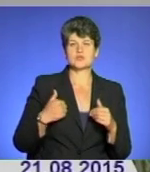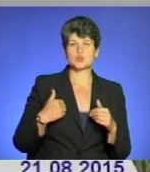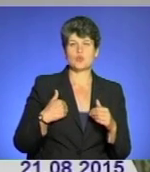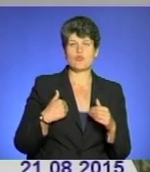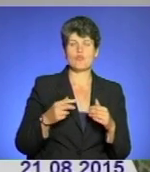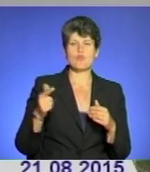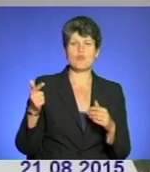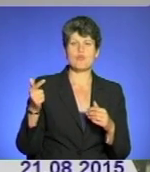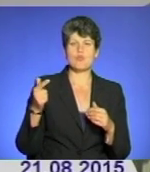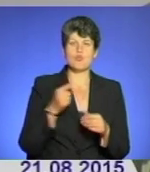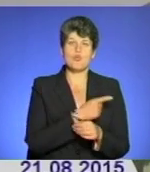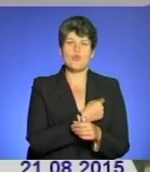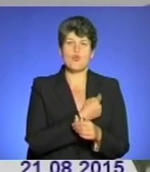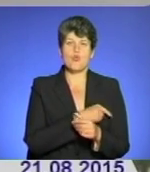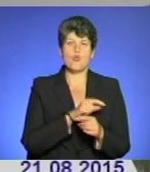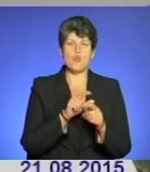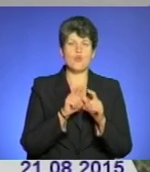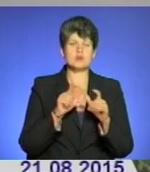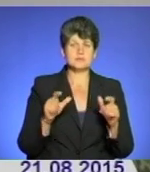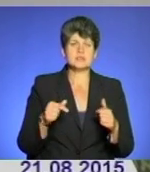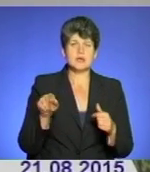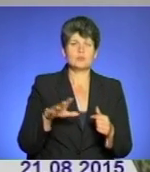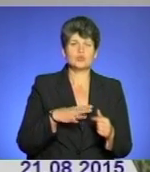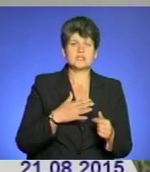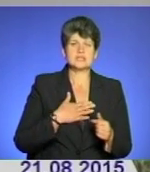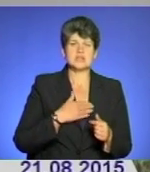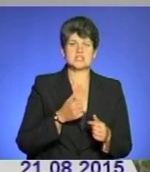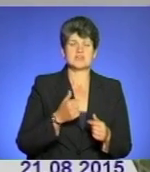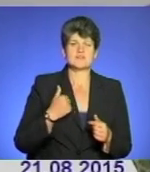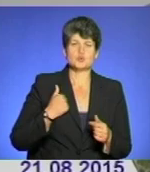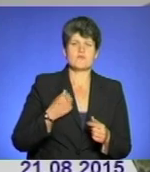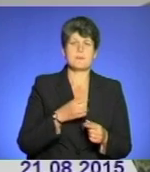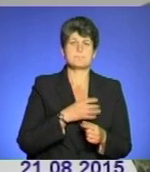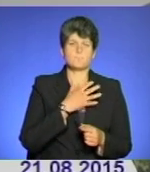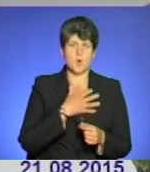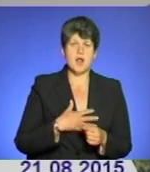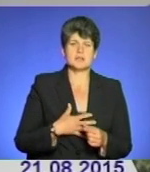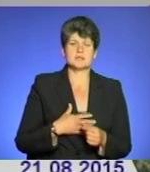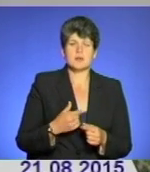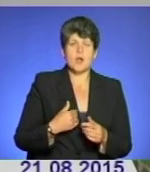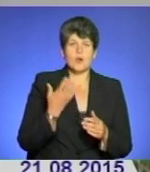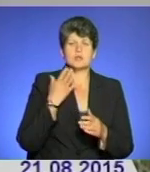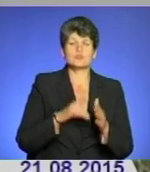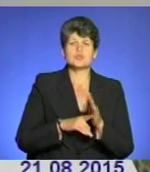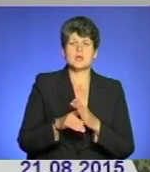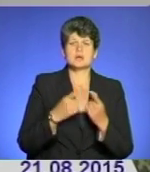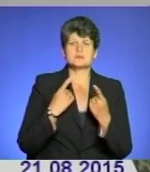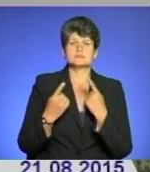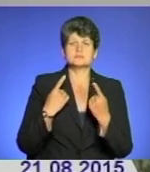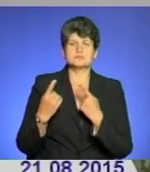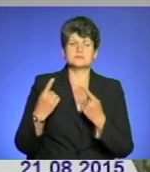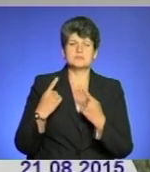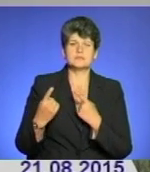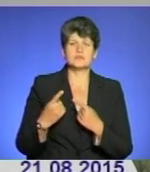госпіталі, і там були наші військові поранені, і коли починаєш з ними говорити, і